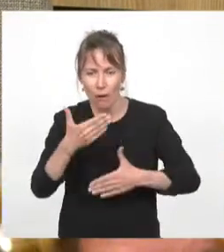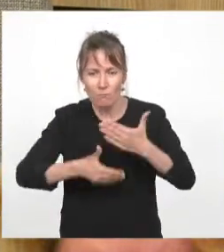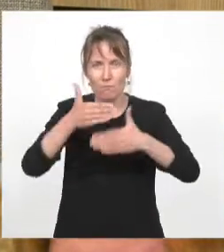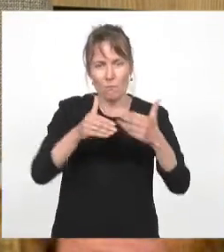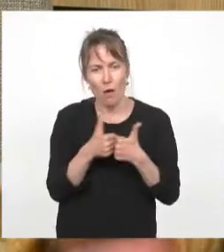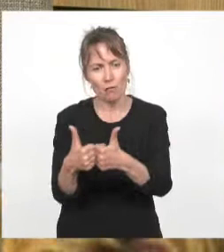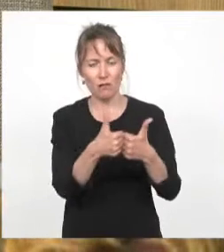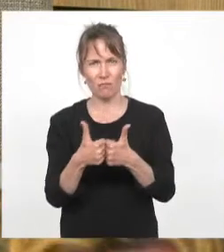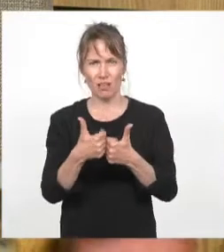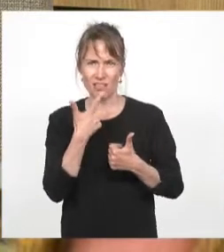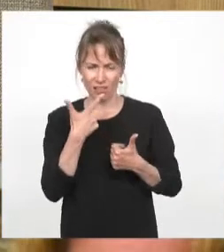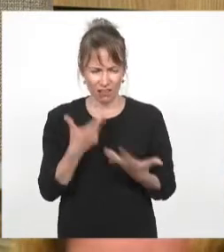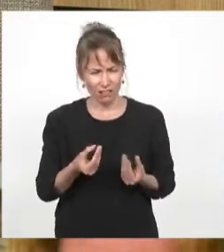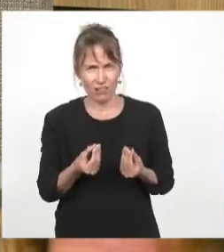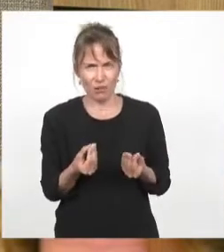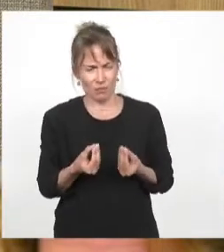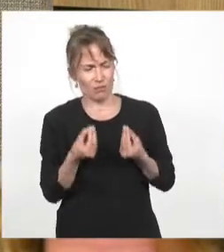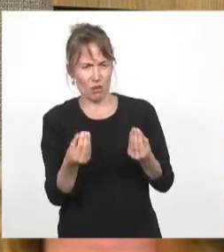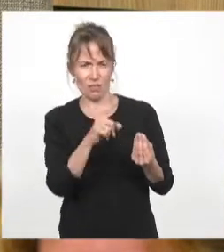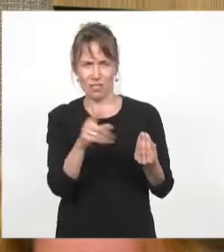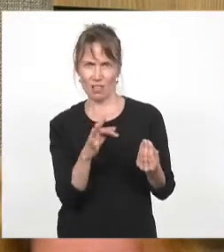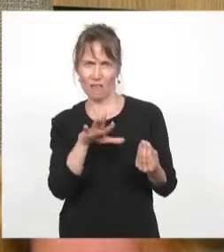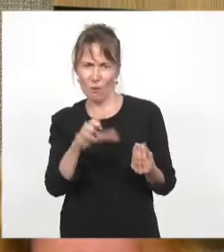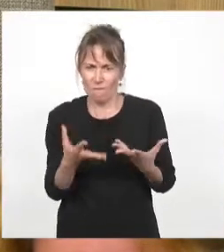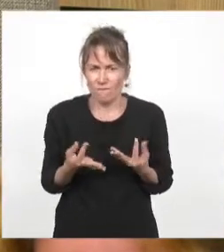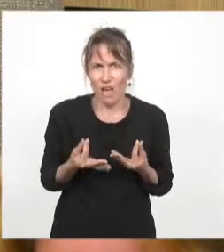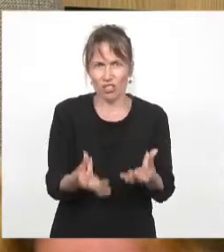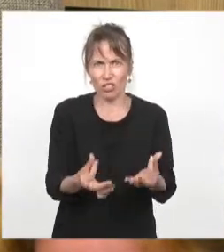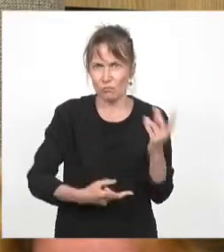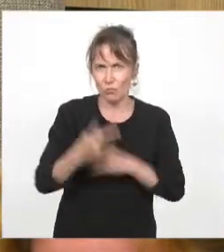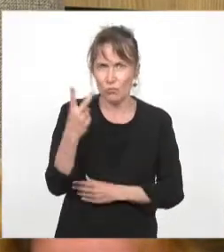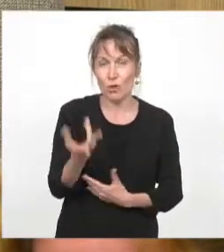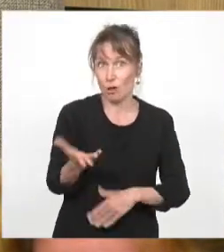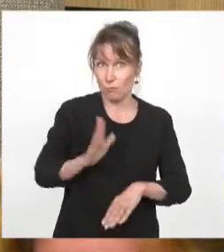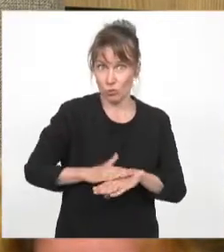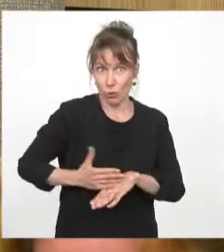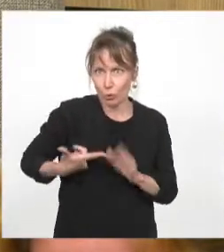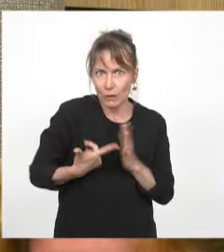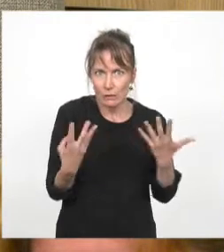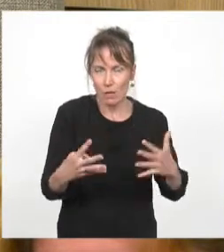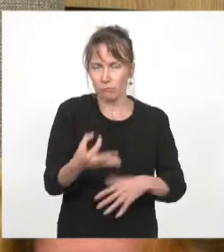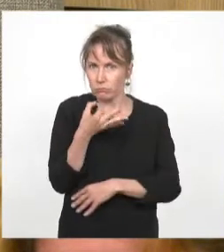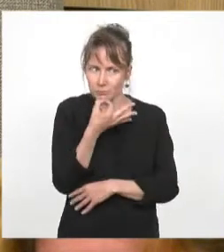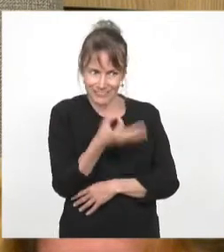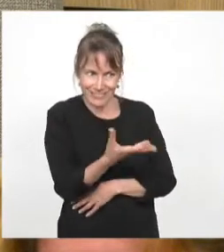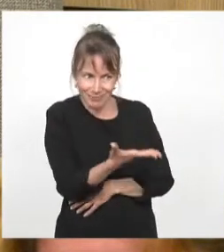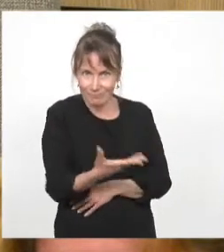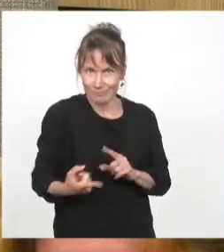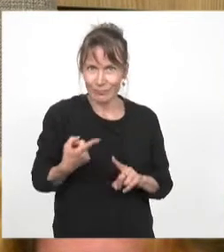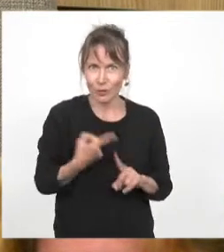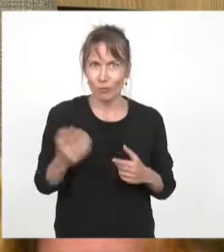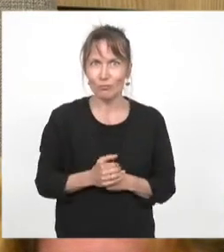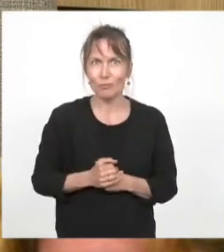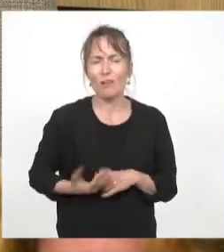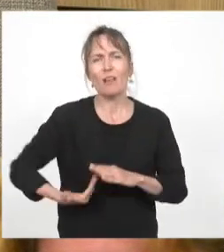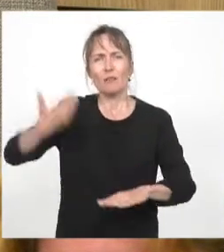la mesure, c'est en fragiliser l'appropriation par les habitants, alors que vous en reconnaissiez l'importance en 2019. Depuis le début de ce mandat, notre groupe